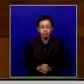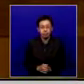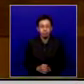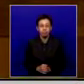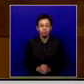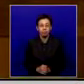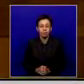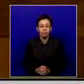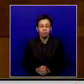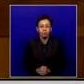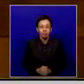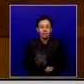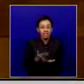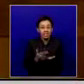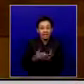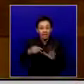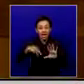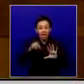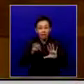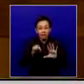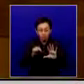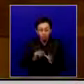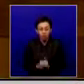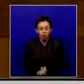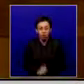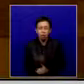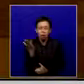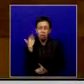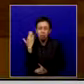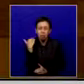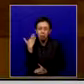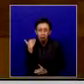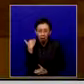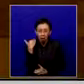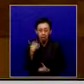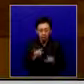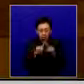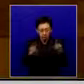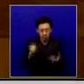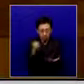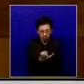ลแต่ประเด็นมันไม่ได้อยู่แค่นั้นในช่วงนั้นมันเริ่มมีอาการจากตลาดตราสาร